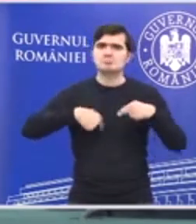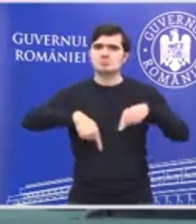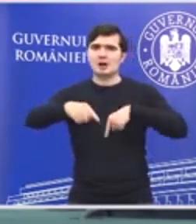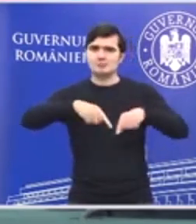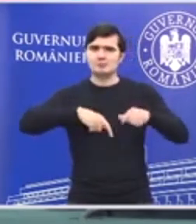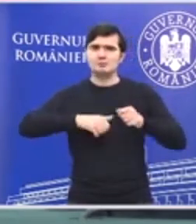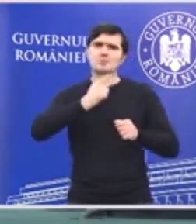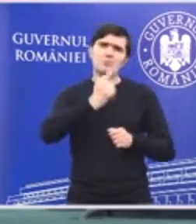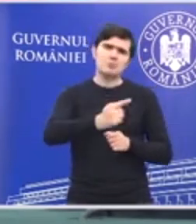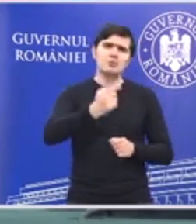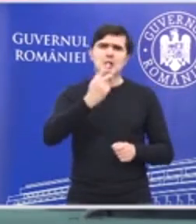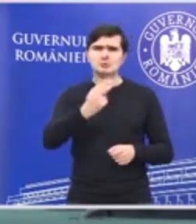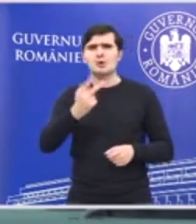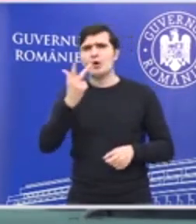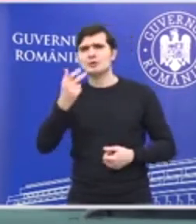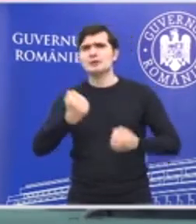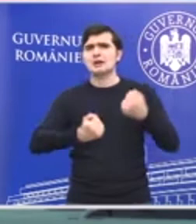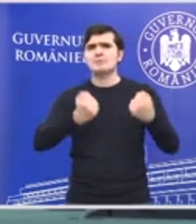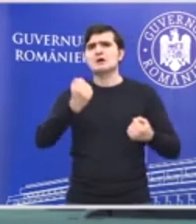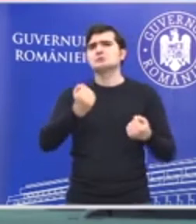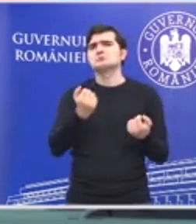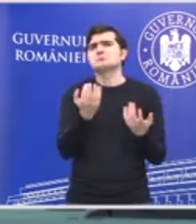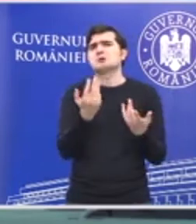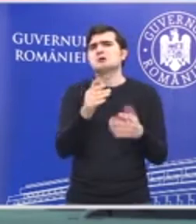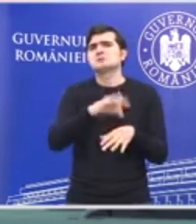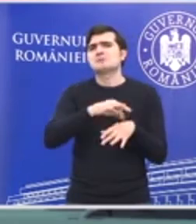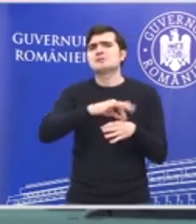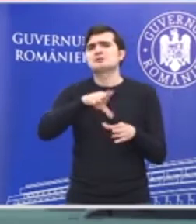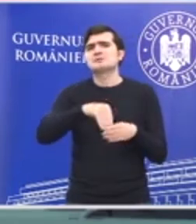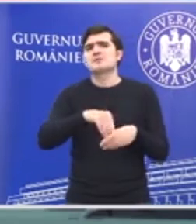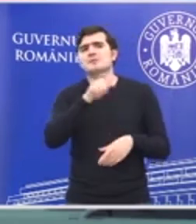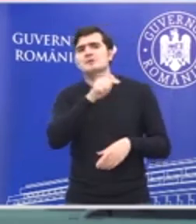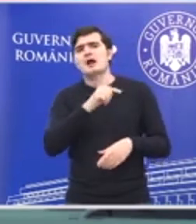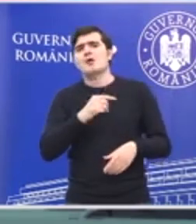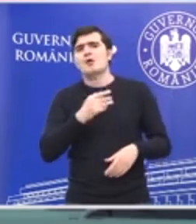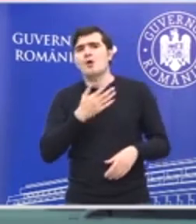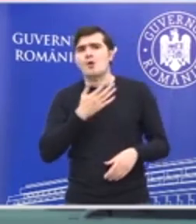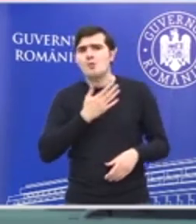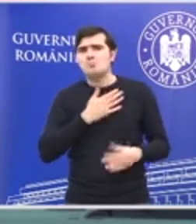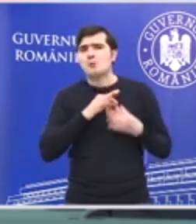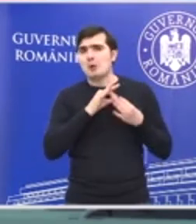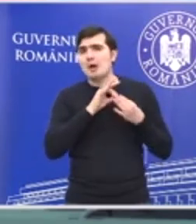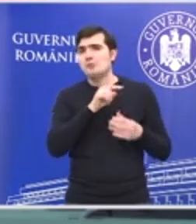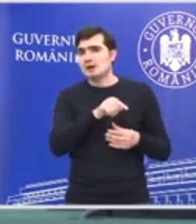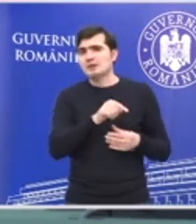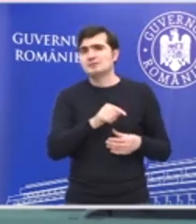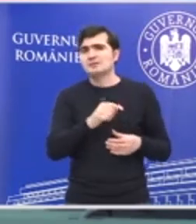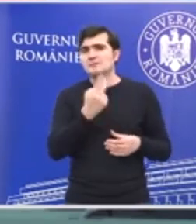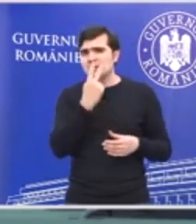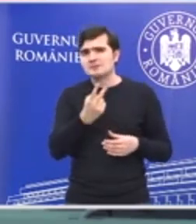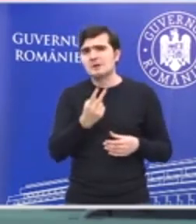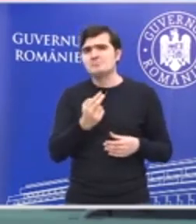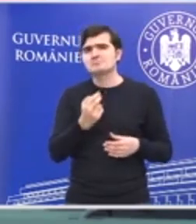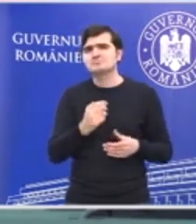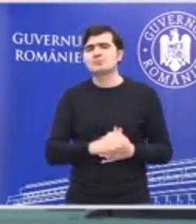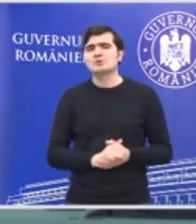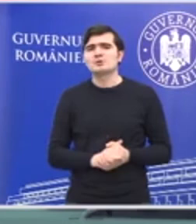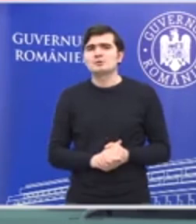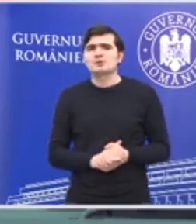două, trei mașini în funcție de numărul medicilor de familie din județ care și-au arătat disponibilitatea de a participa la campania de